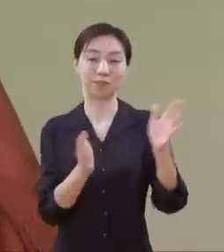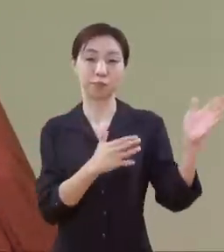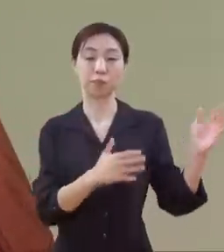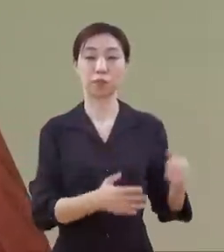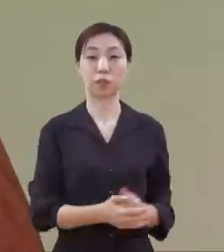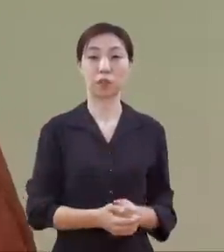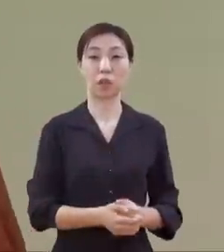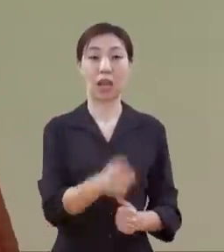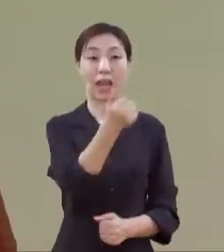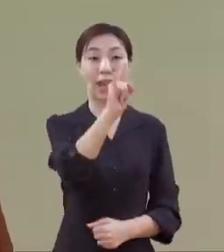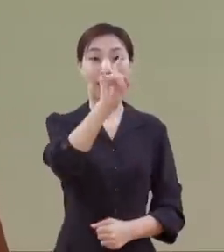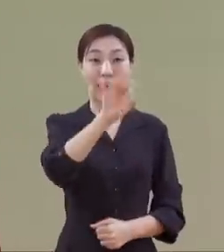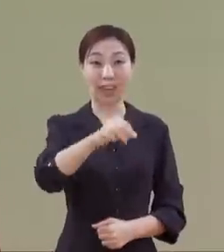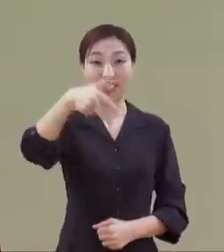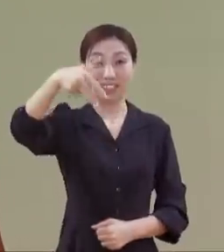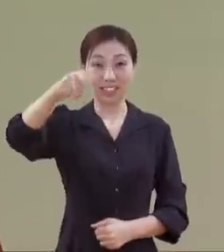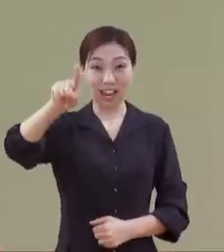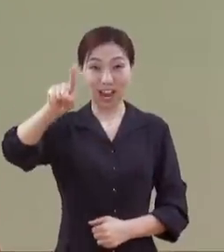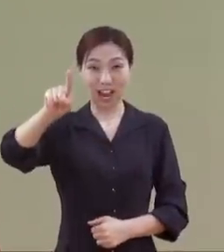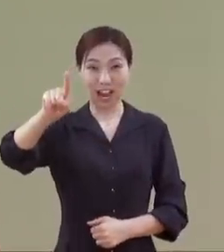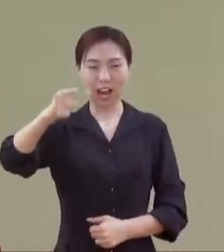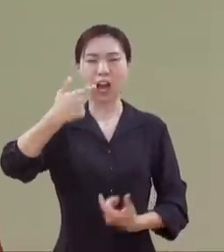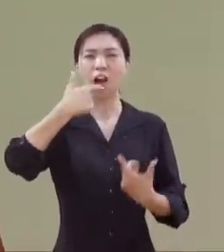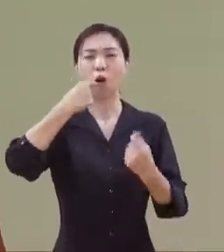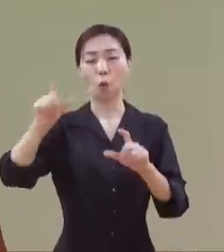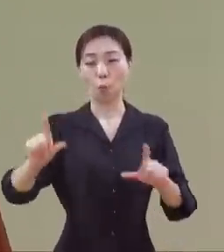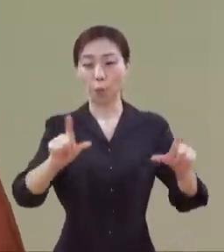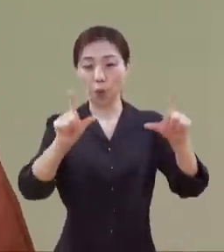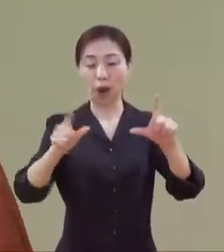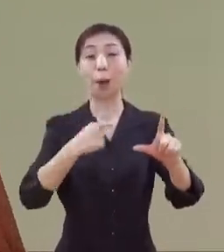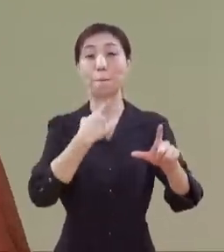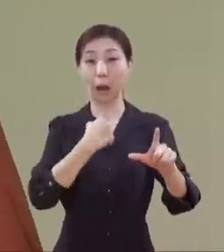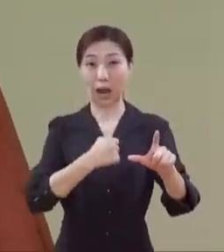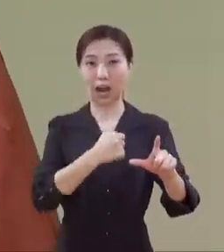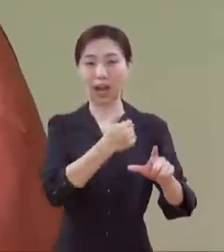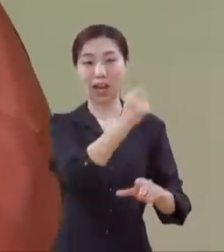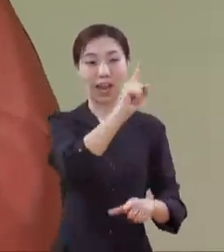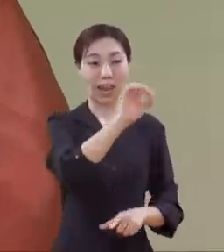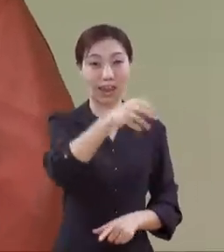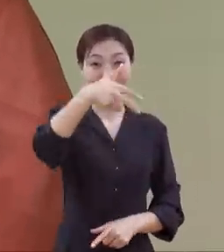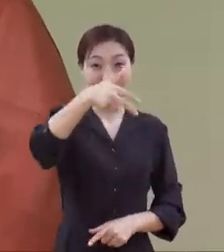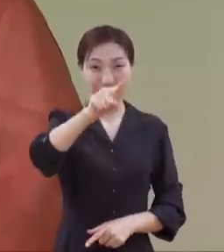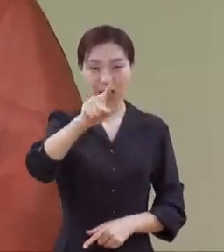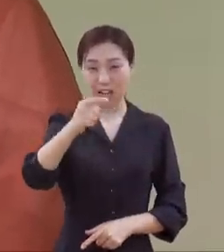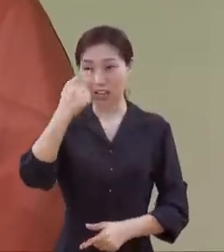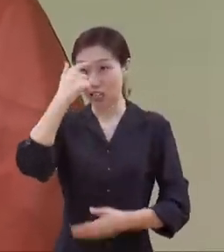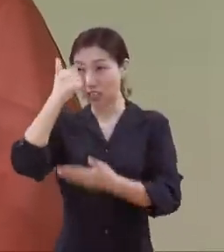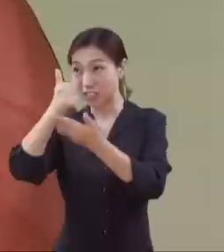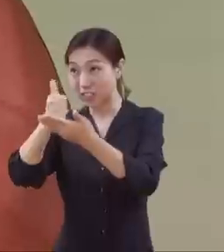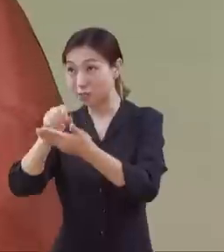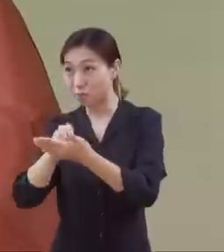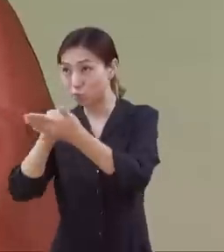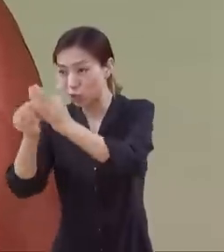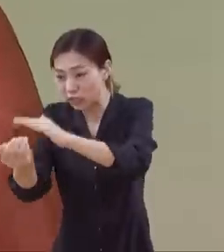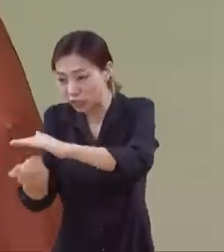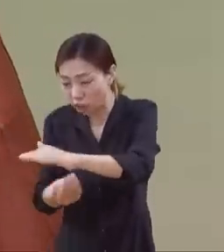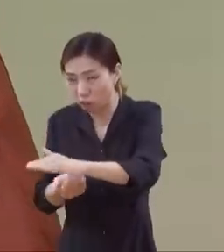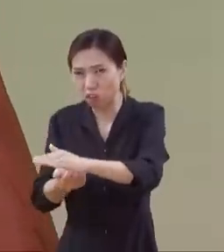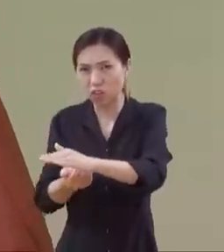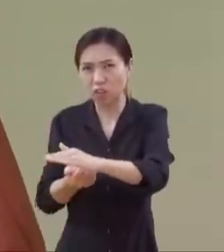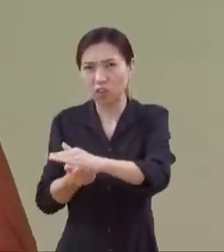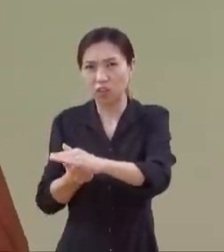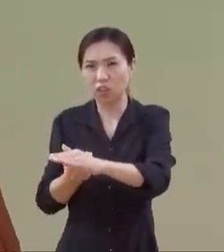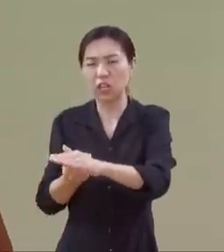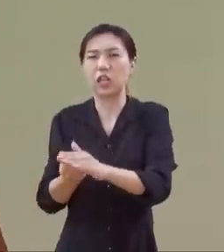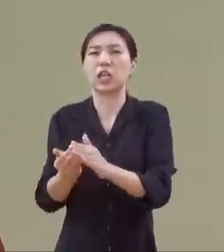상응할 행자를 하시던 분이 계셨는데 조금 늦게 출가하셨대요 조금 이제